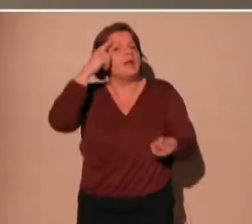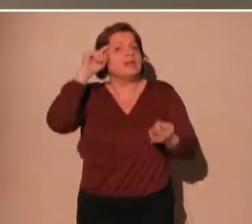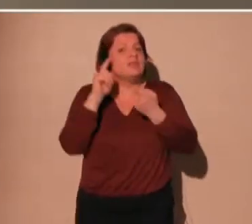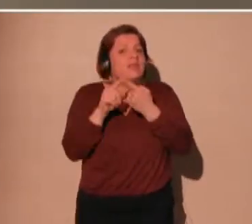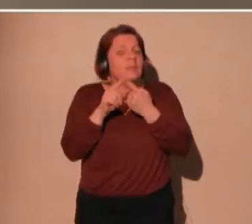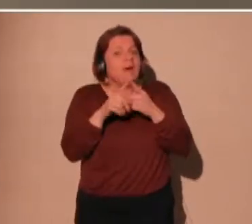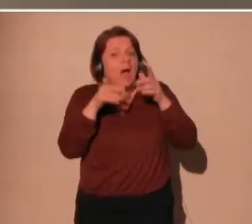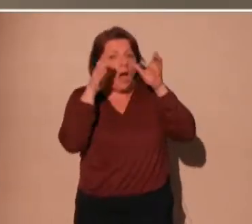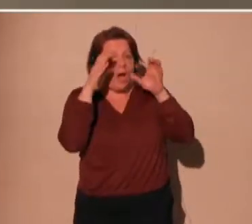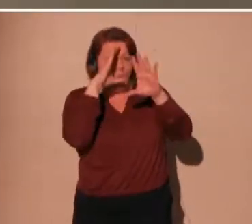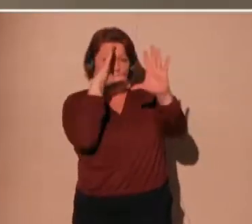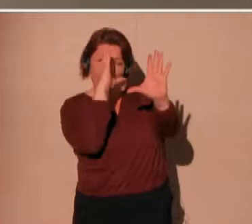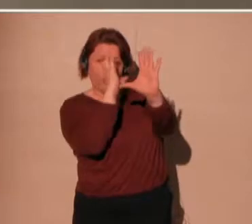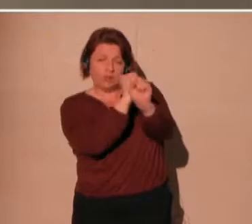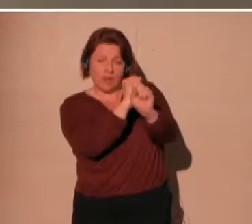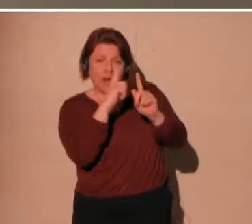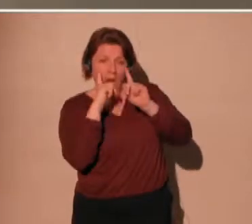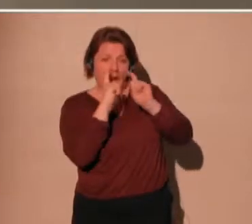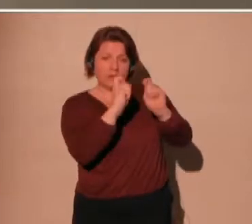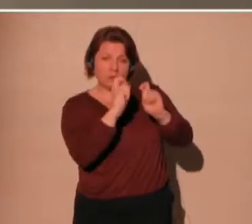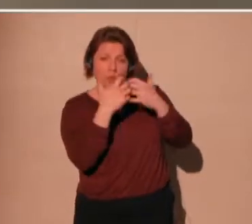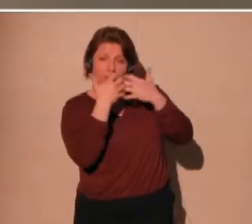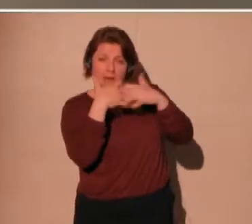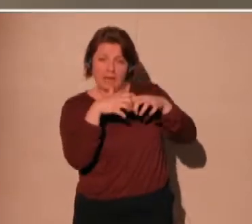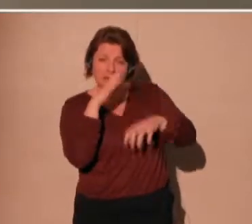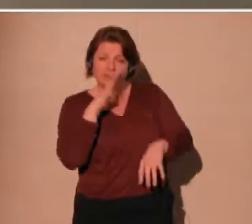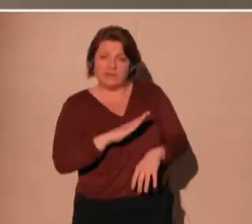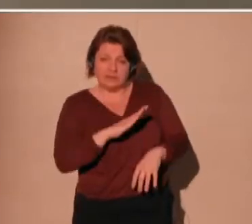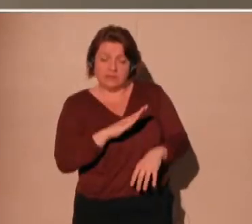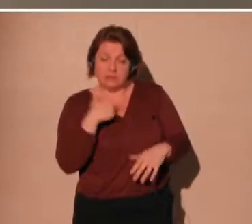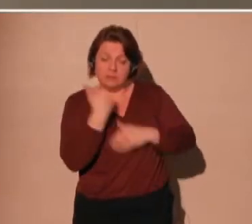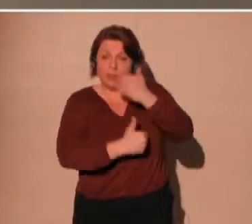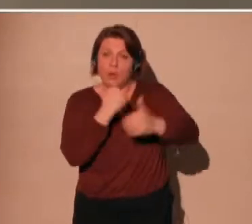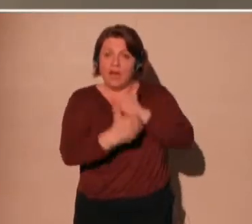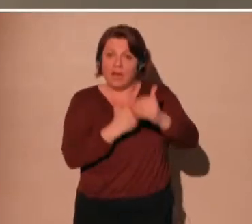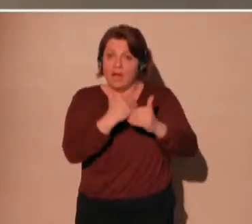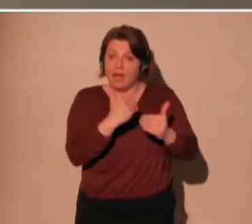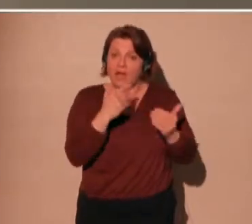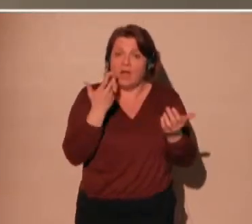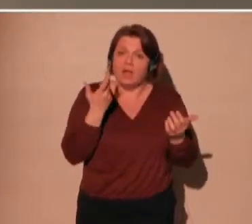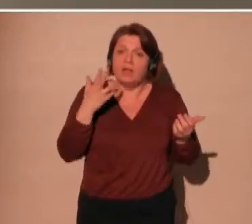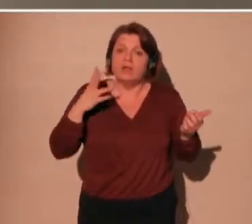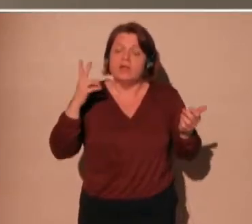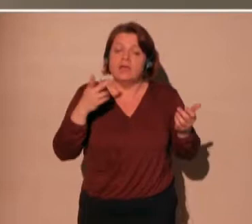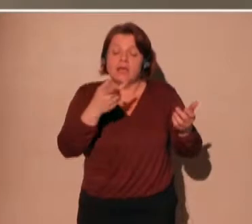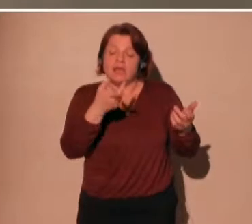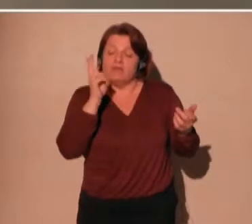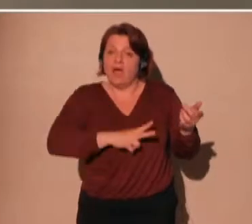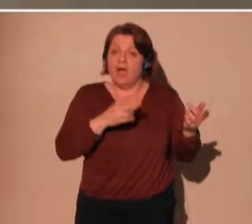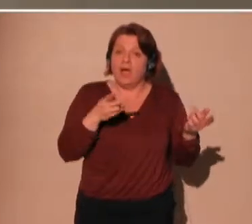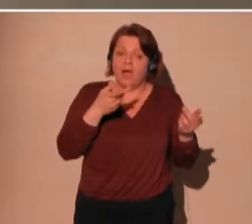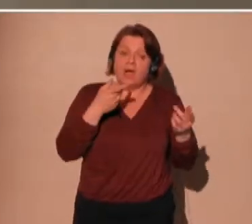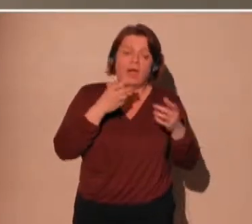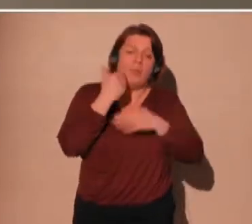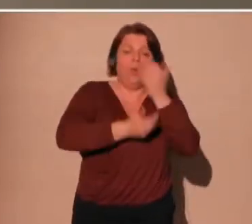de l'attention, ce qui a permis vraiment de progresser de manière assez impressionnante pour ce qui est